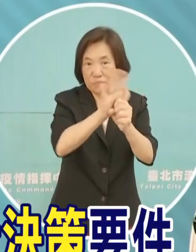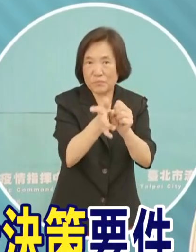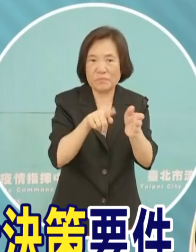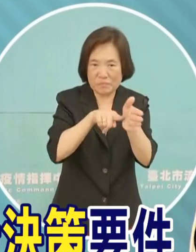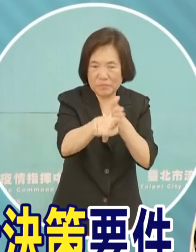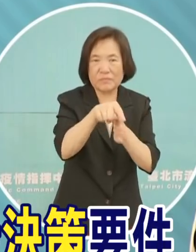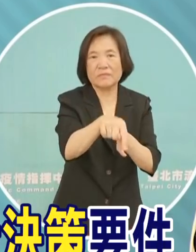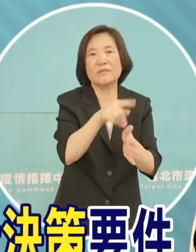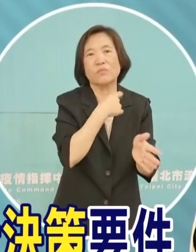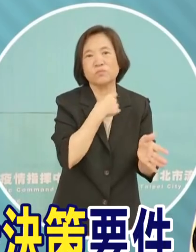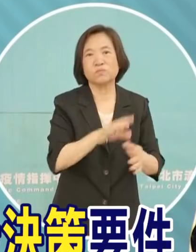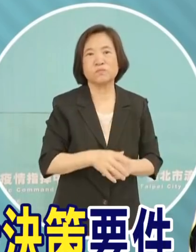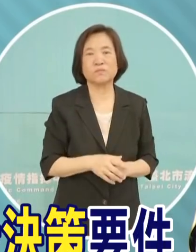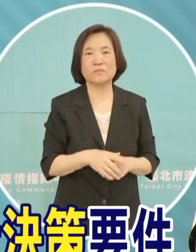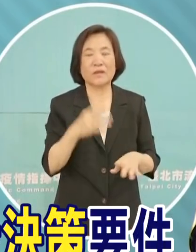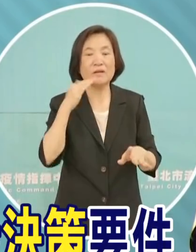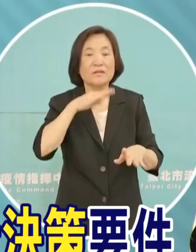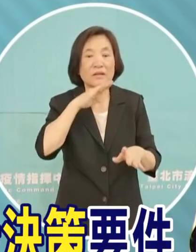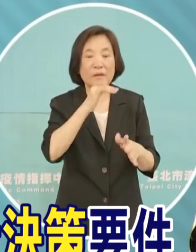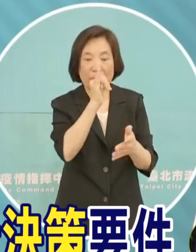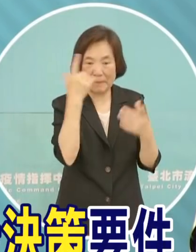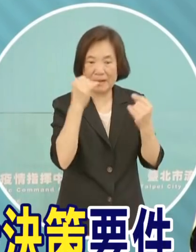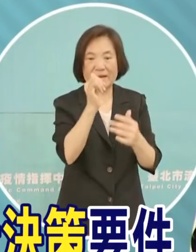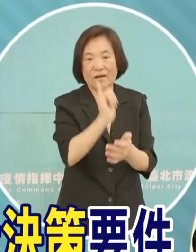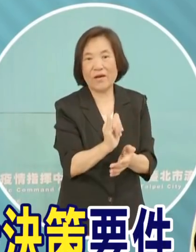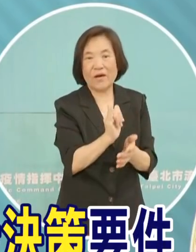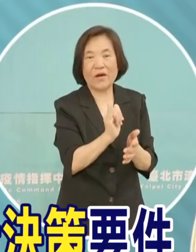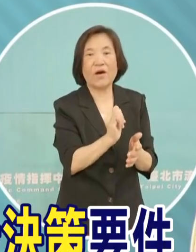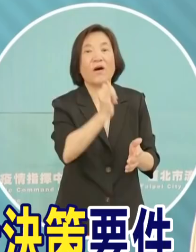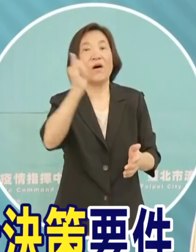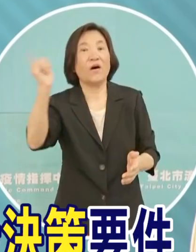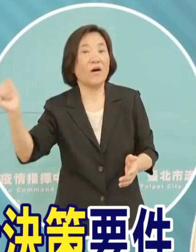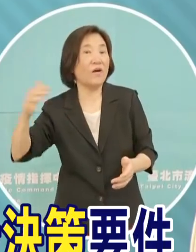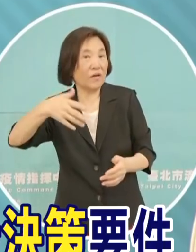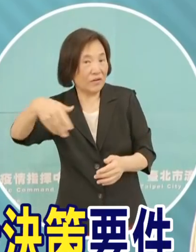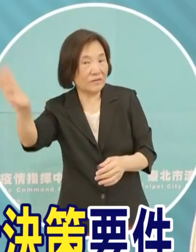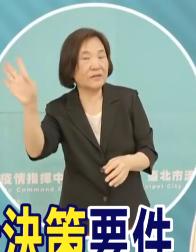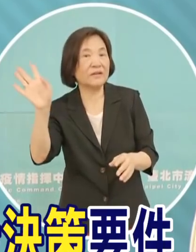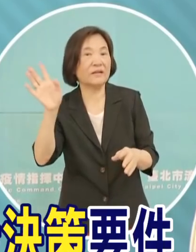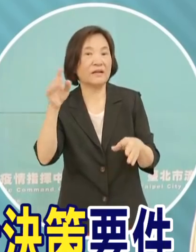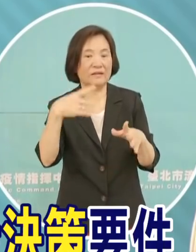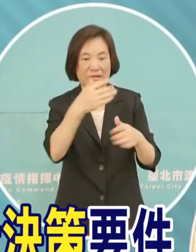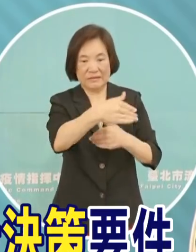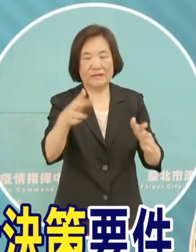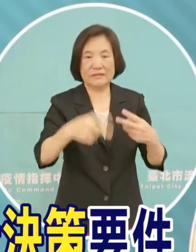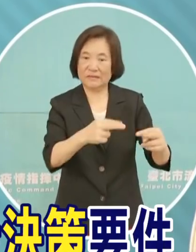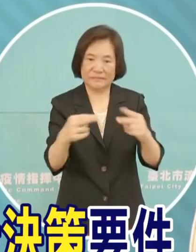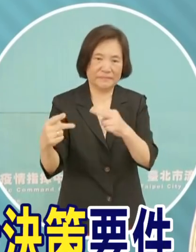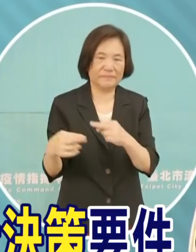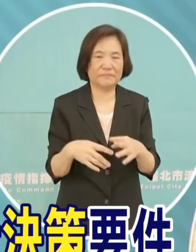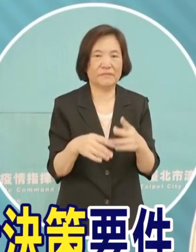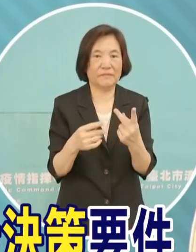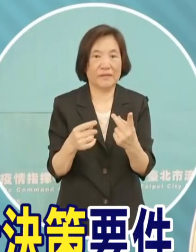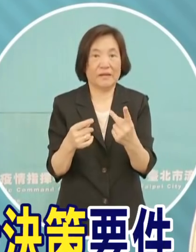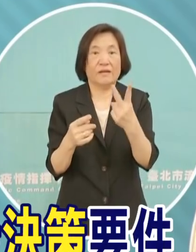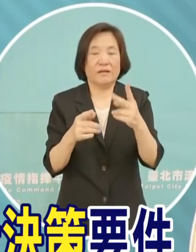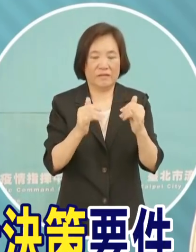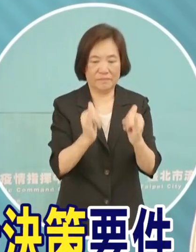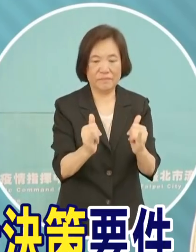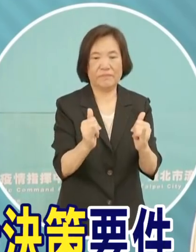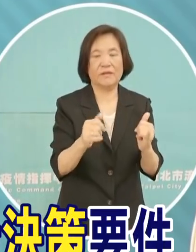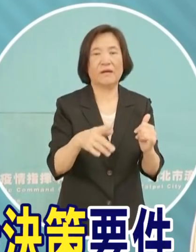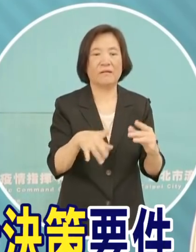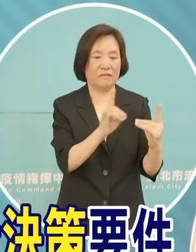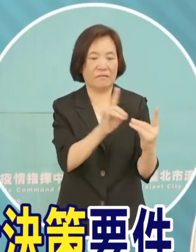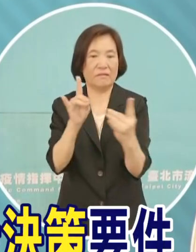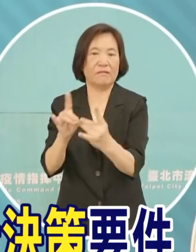那个房间他要把它赶快进去打扫了，再重新调整，再变成两床。所以也不是说我们去下一道命令说好，这个不限一人一室，